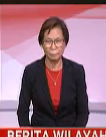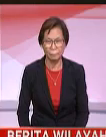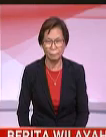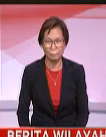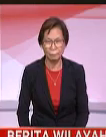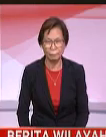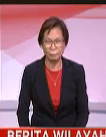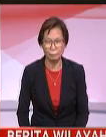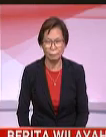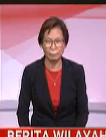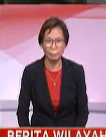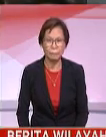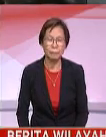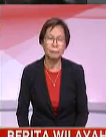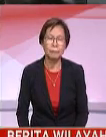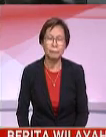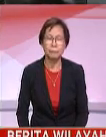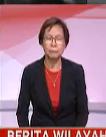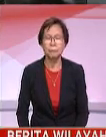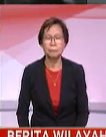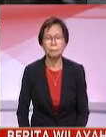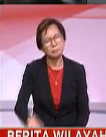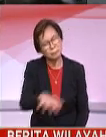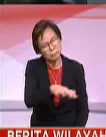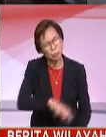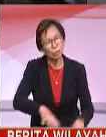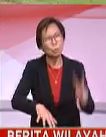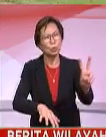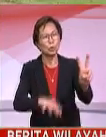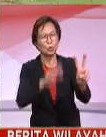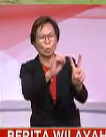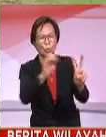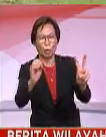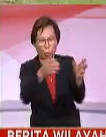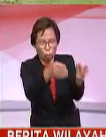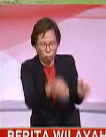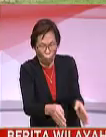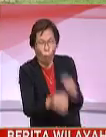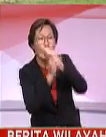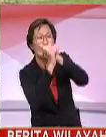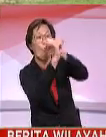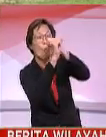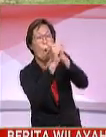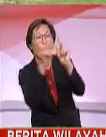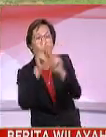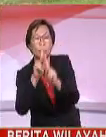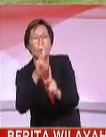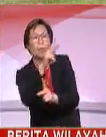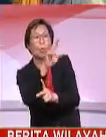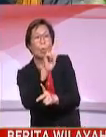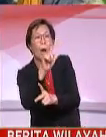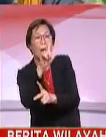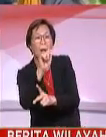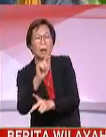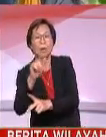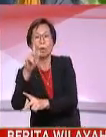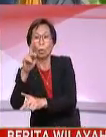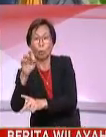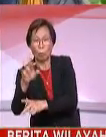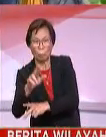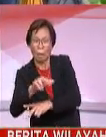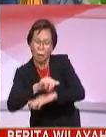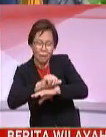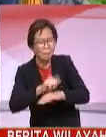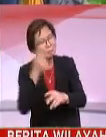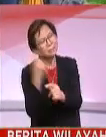cari ikan macam tu lah. Kira-kira 200 penduduk orang asli Kampung Kuala Koh masih mengekalkan